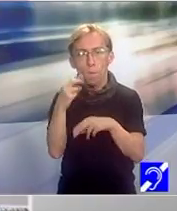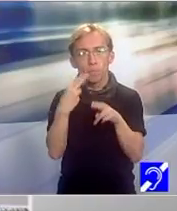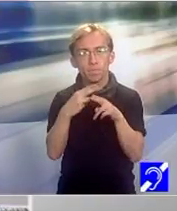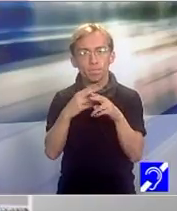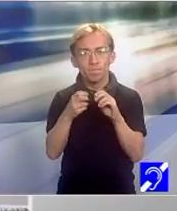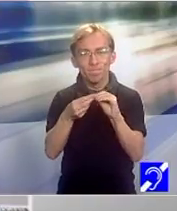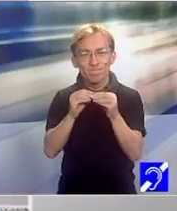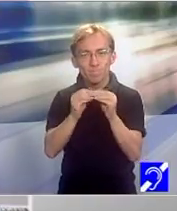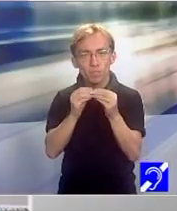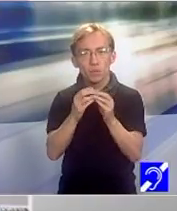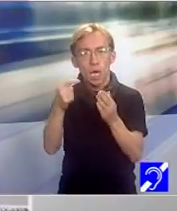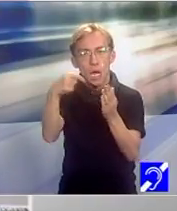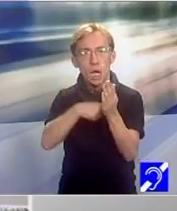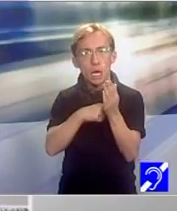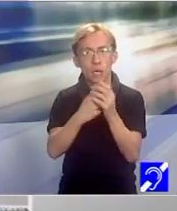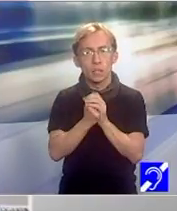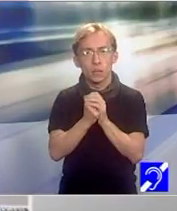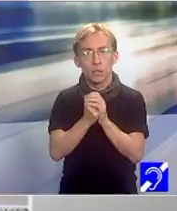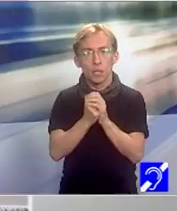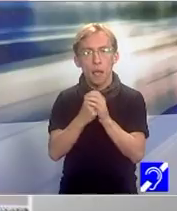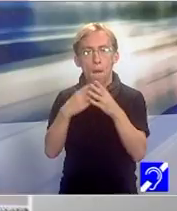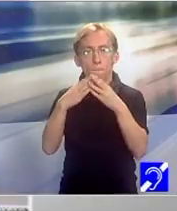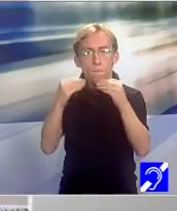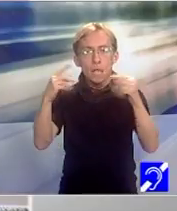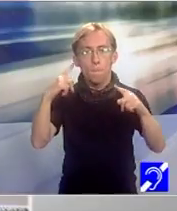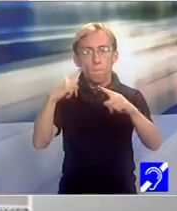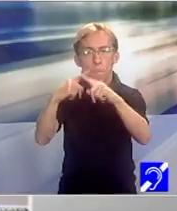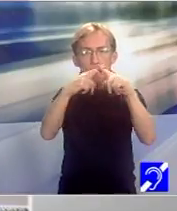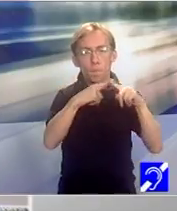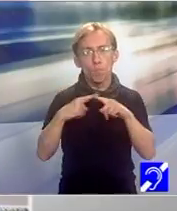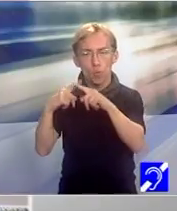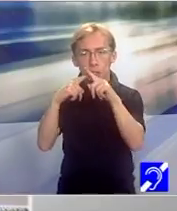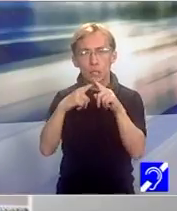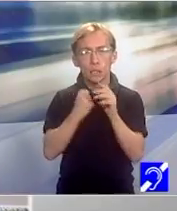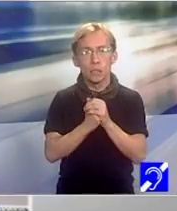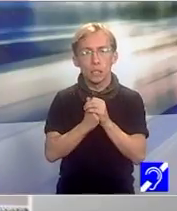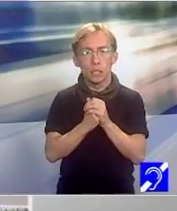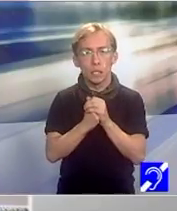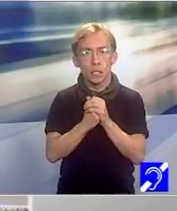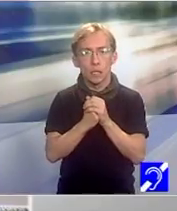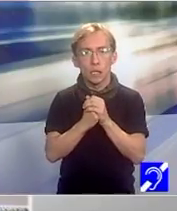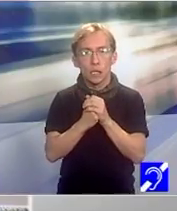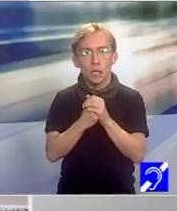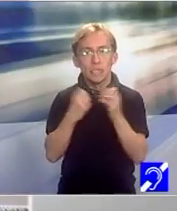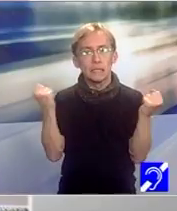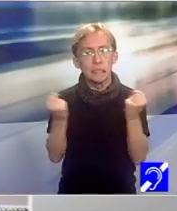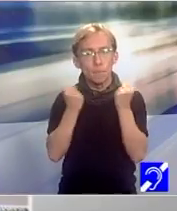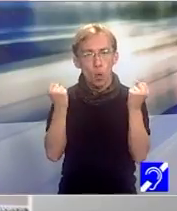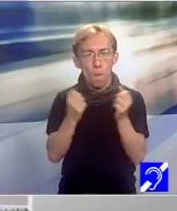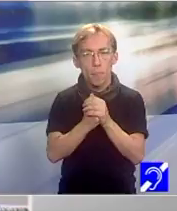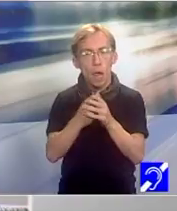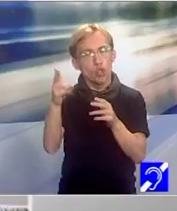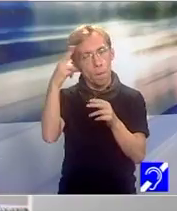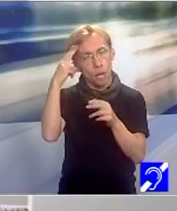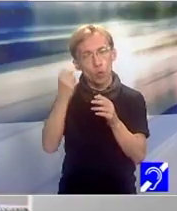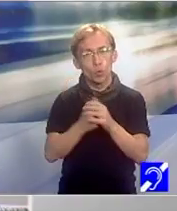pleacă din sânge în organe, unde prin înmulțire produc metastaze. Simptomele cele mai